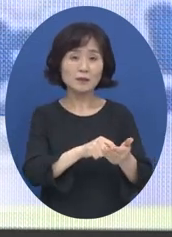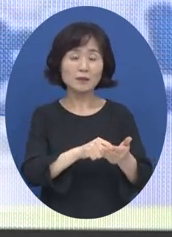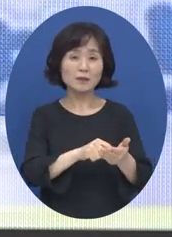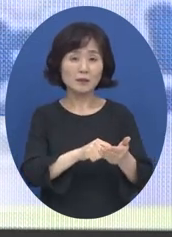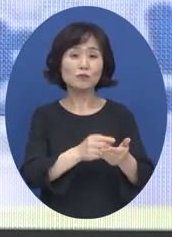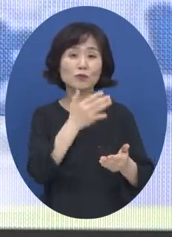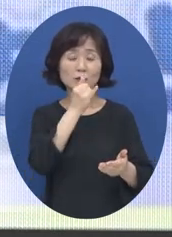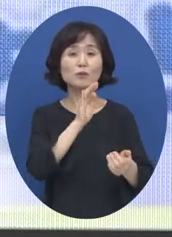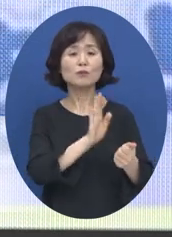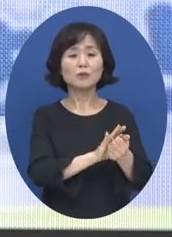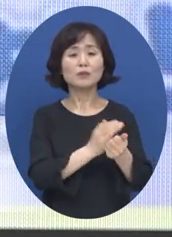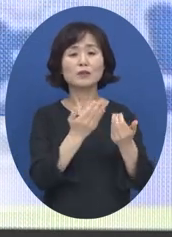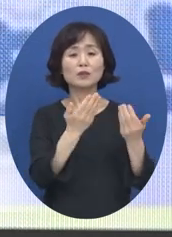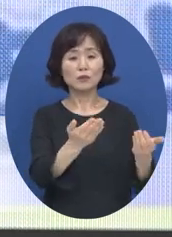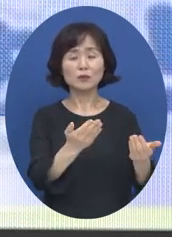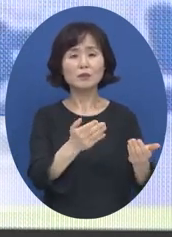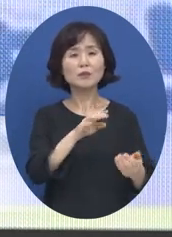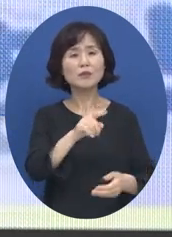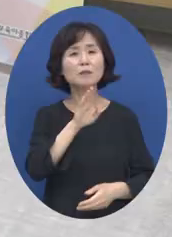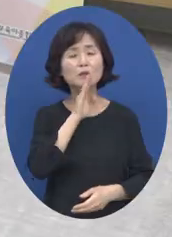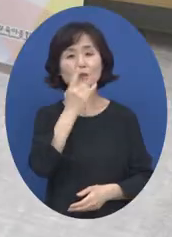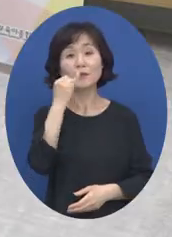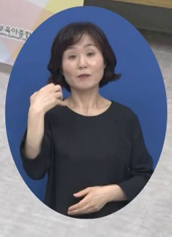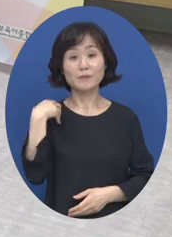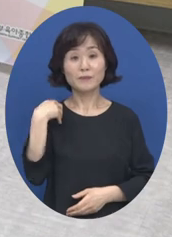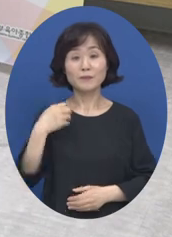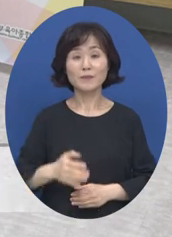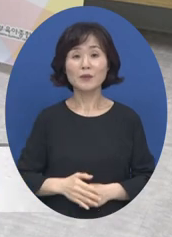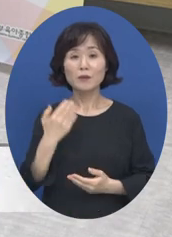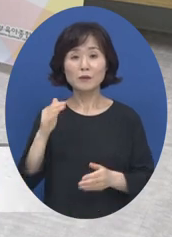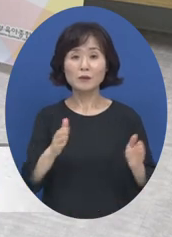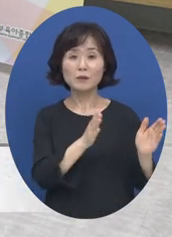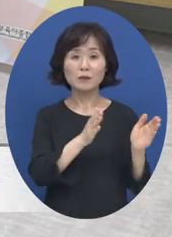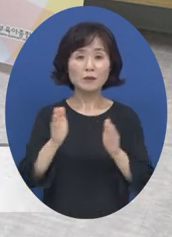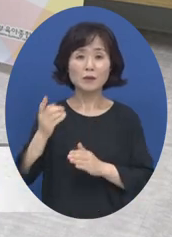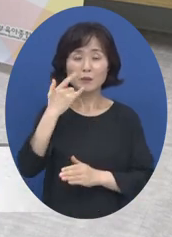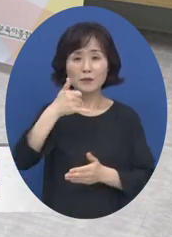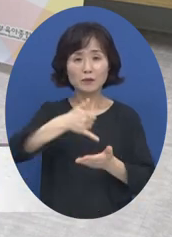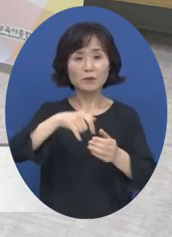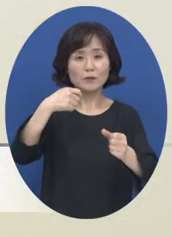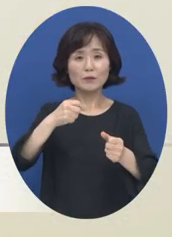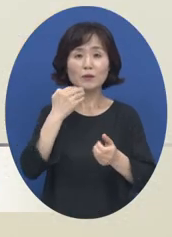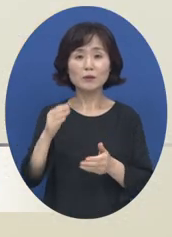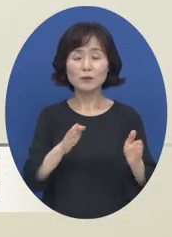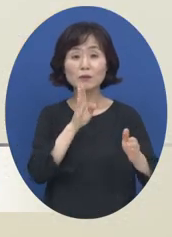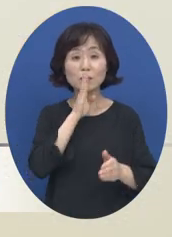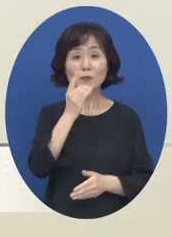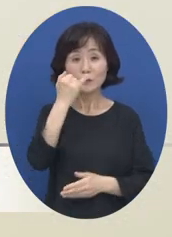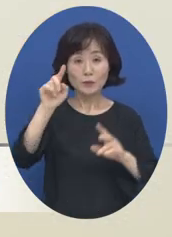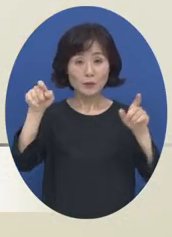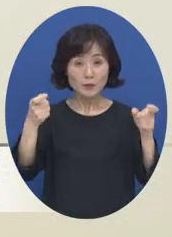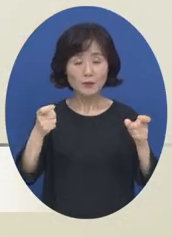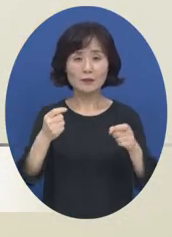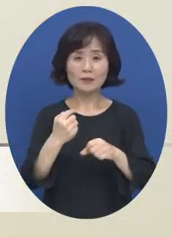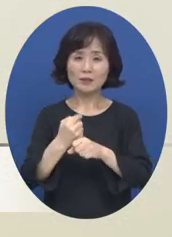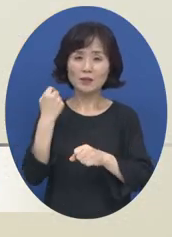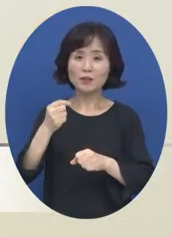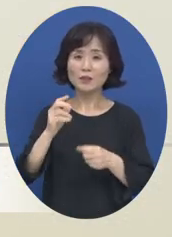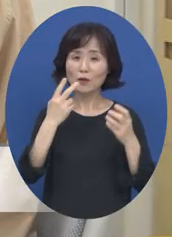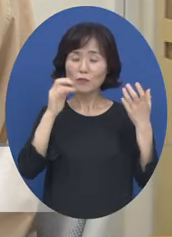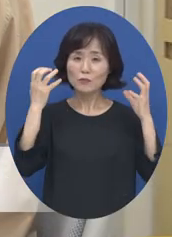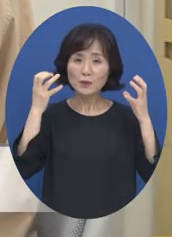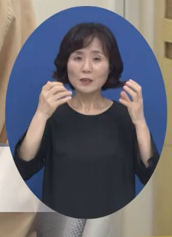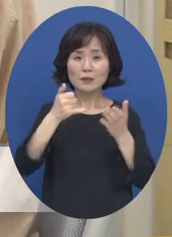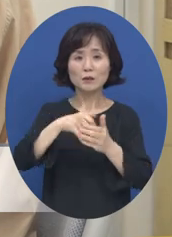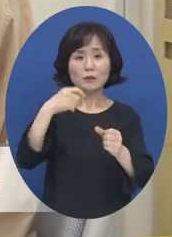있도록 하게 하는 것이 이제 부모의 역할이라는. 경기도가 마련한 부모 인성교육 경기도 참부모는 지난해 영유아 인성교육